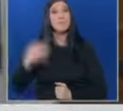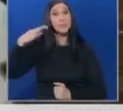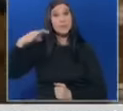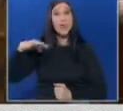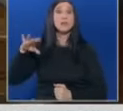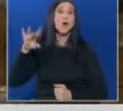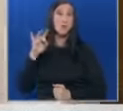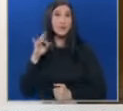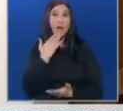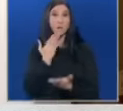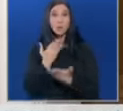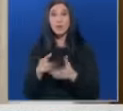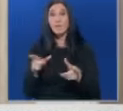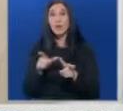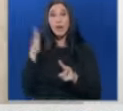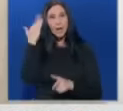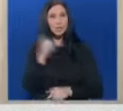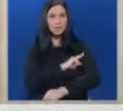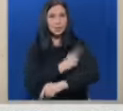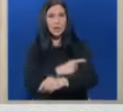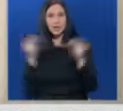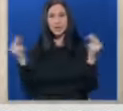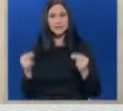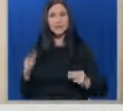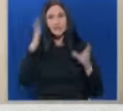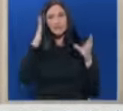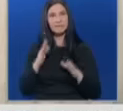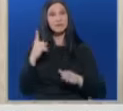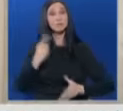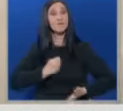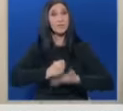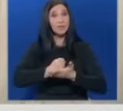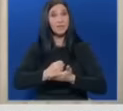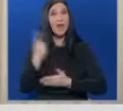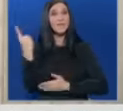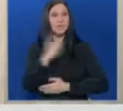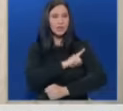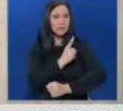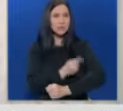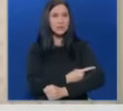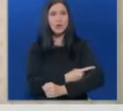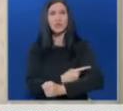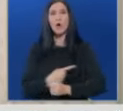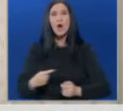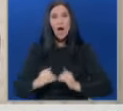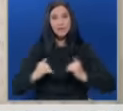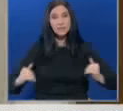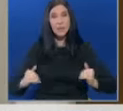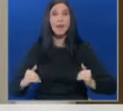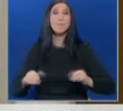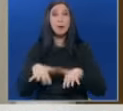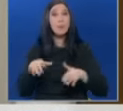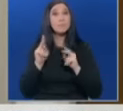Президентът Румен Радев благодари на Мария Габриел за усилията й да състави правителство с първия мандат в един силно фрагментиран парламент и